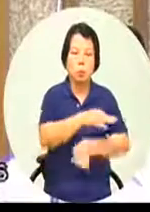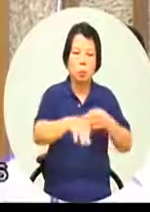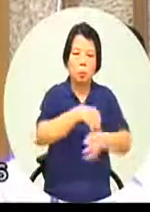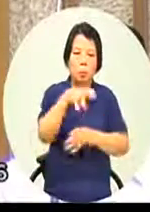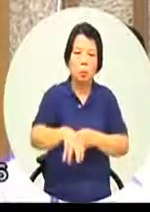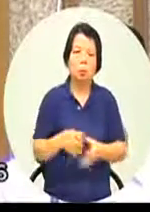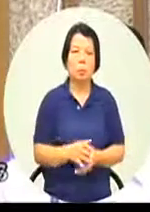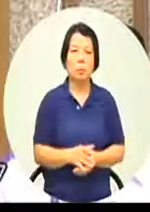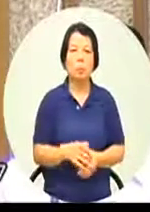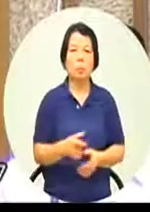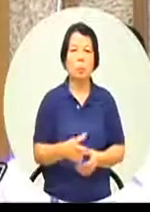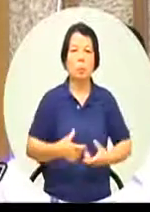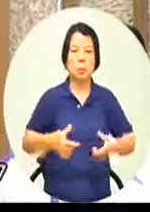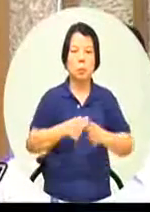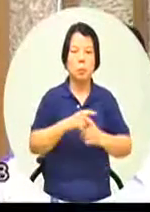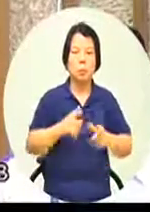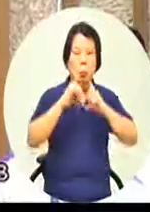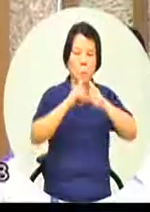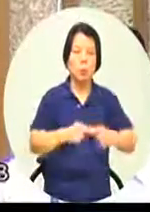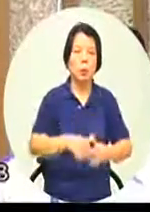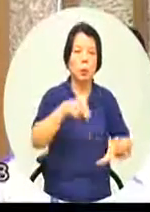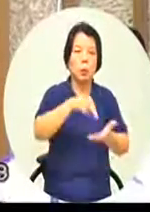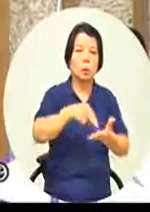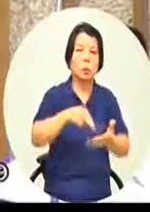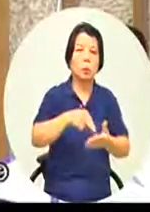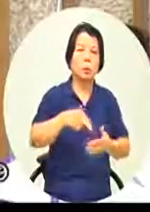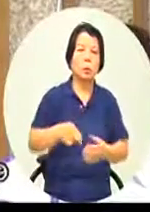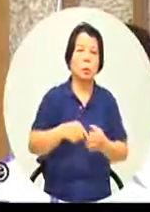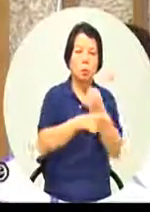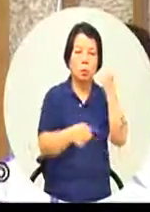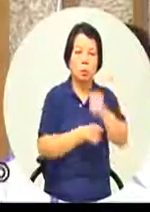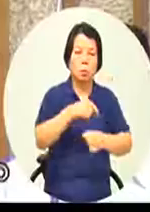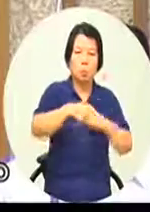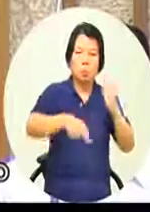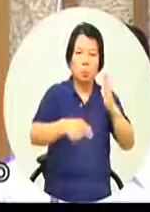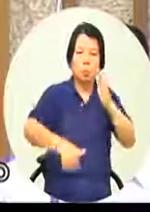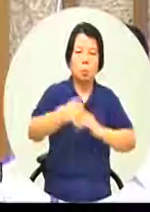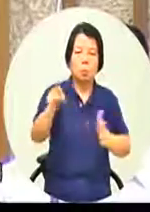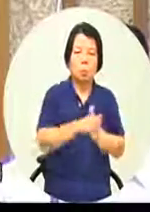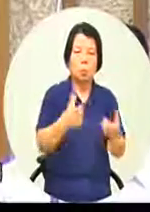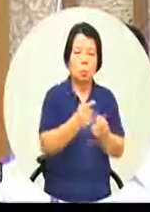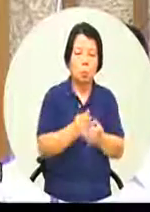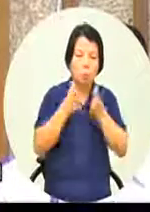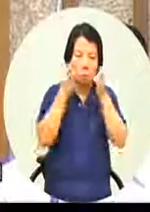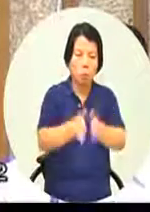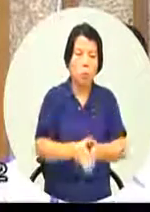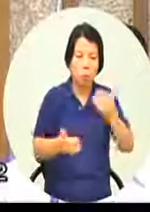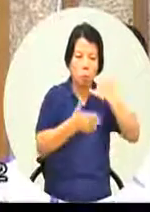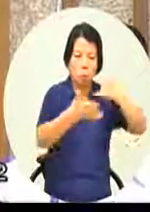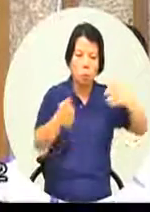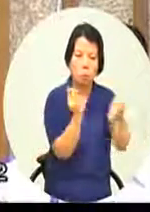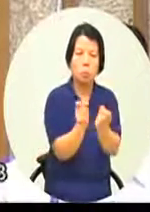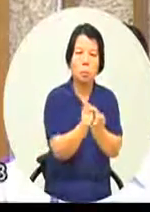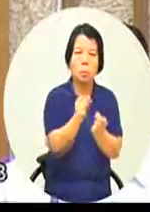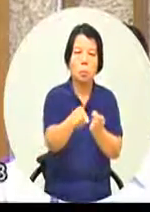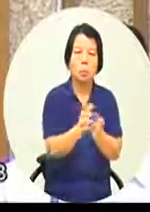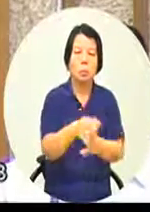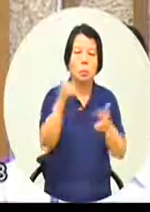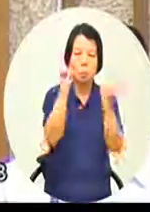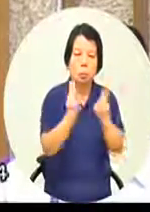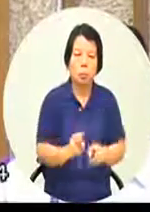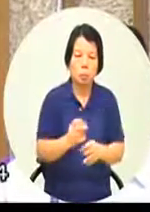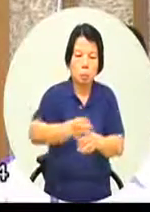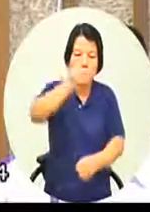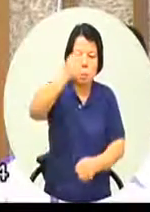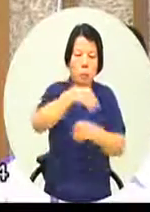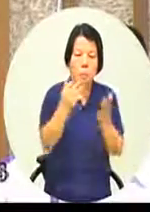在回答立法院的答询的时候有说到，这针对整个沿海地区的电线的地下电杆